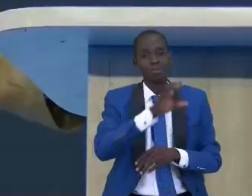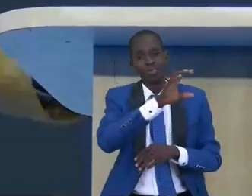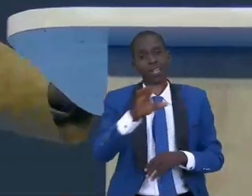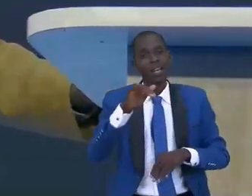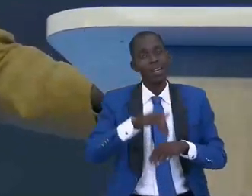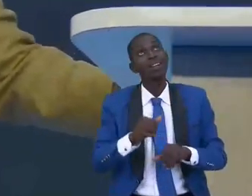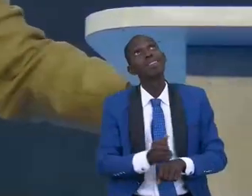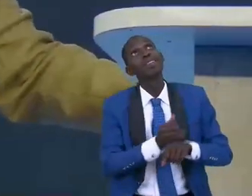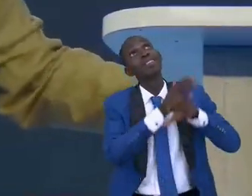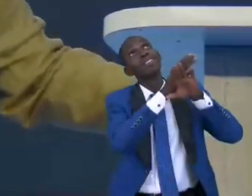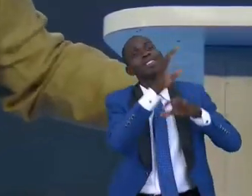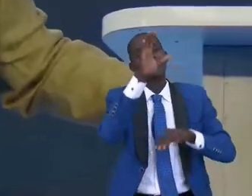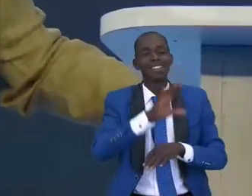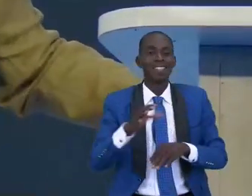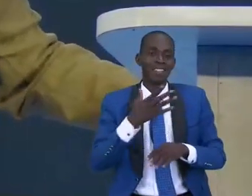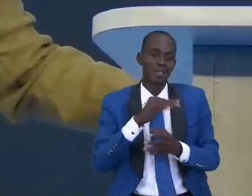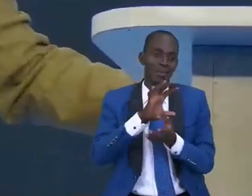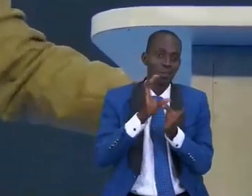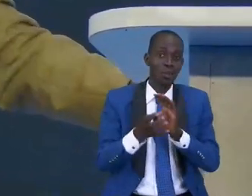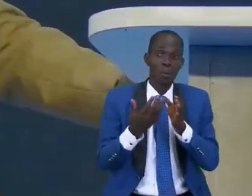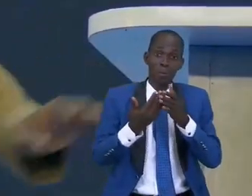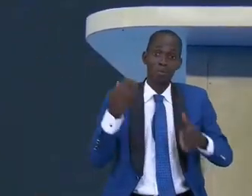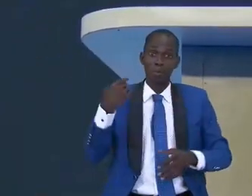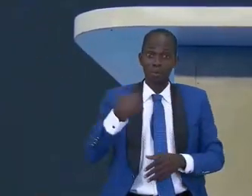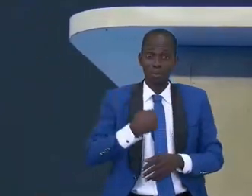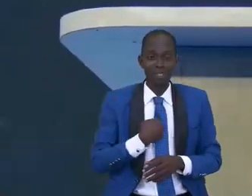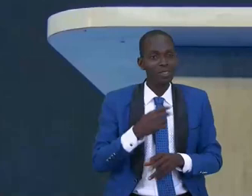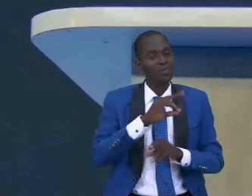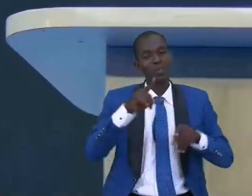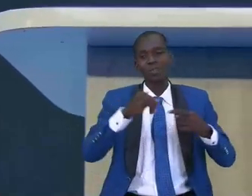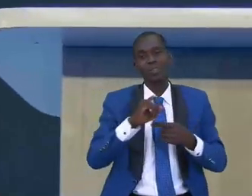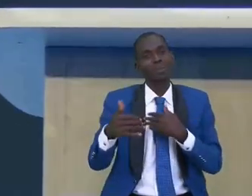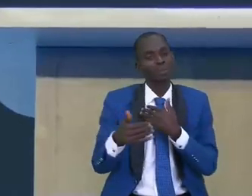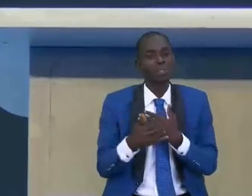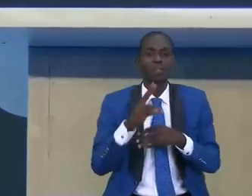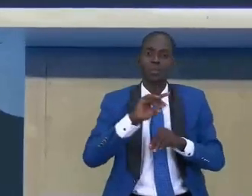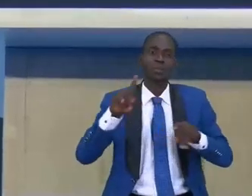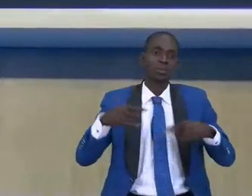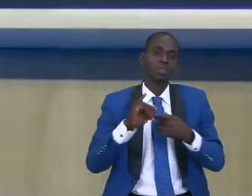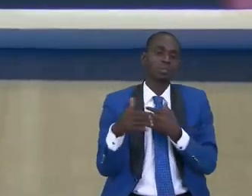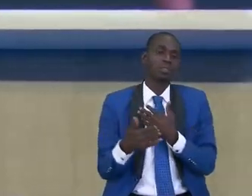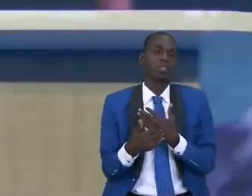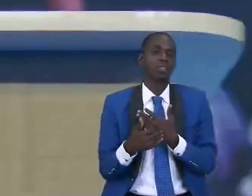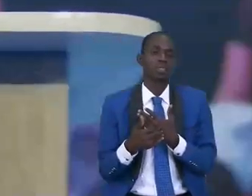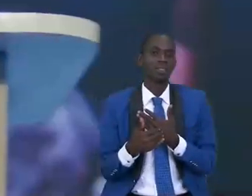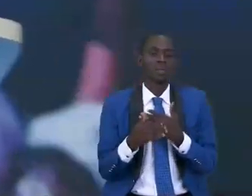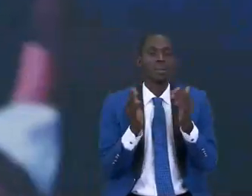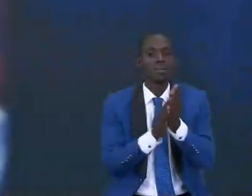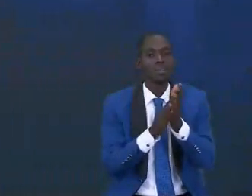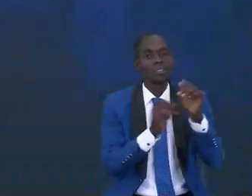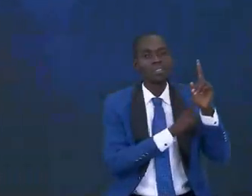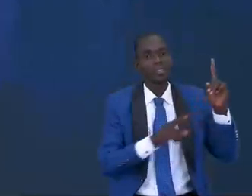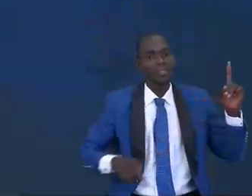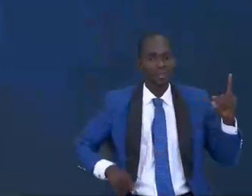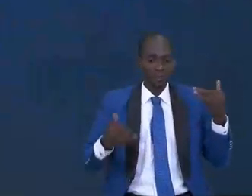le calvaire et la conversion devant moi, pas de retour, pas de votre face. Gloire à